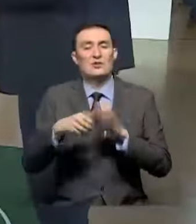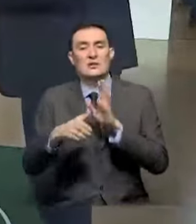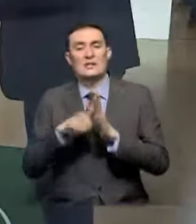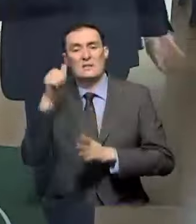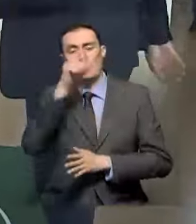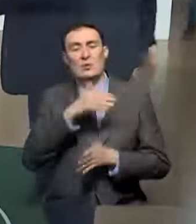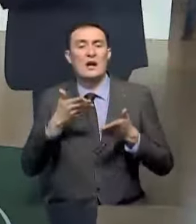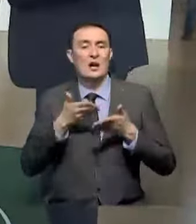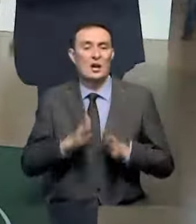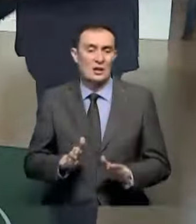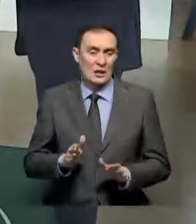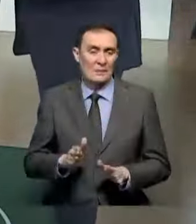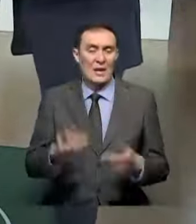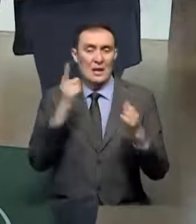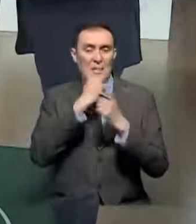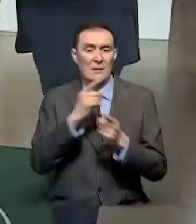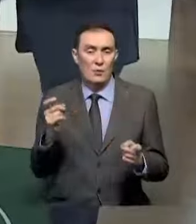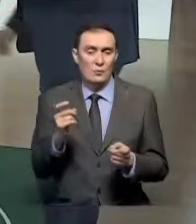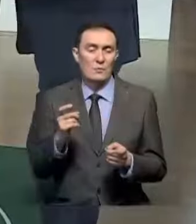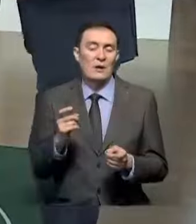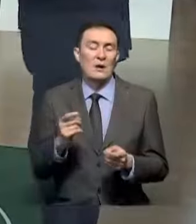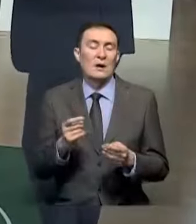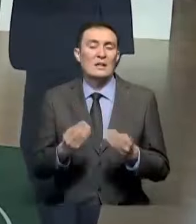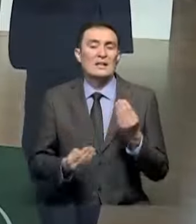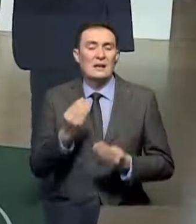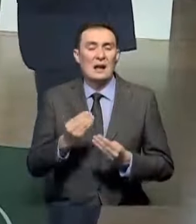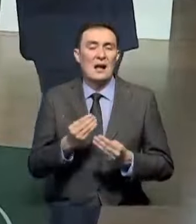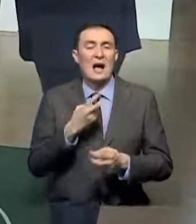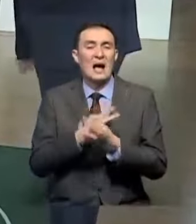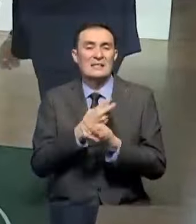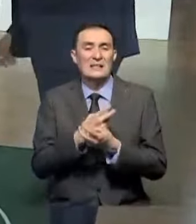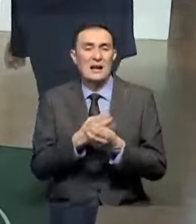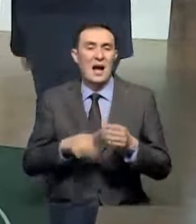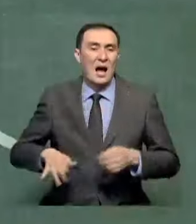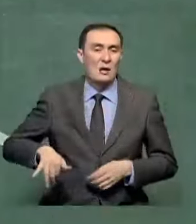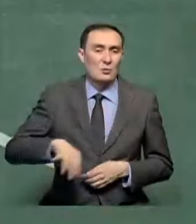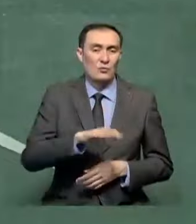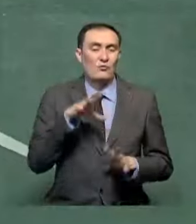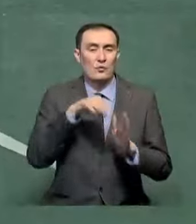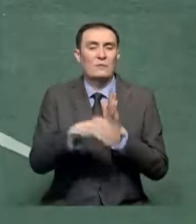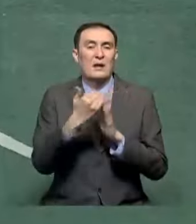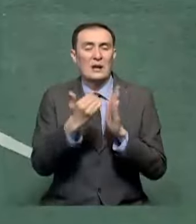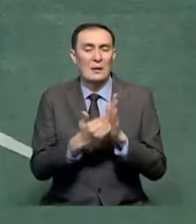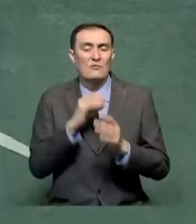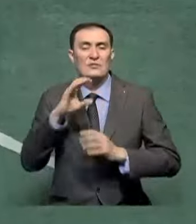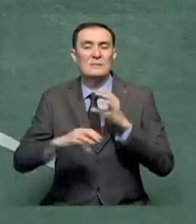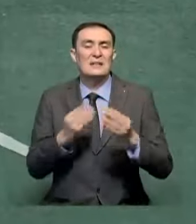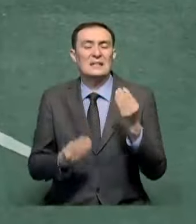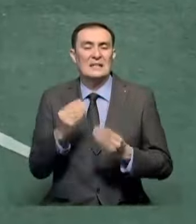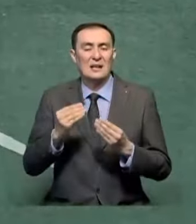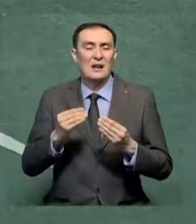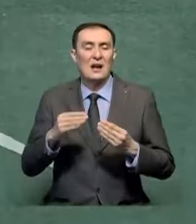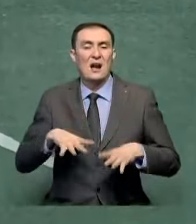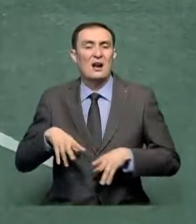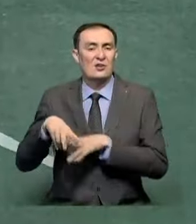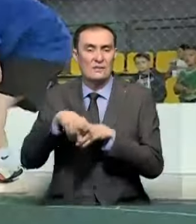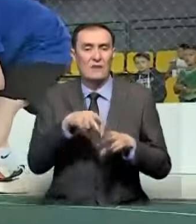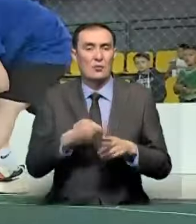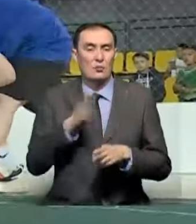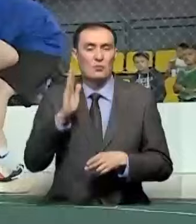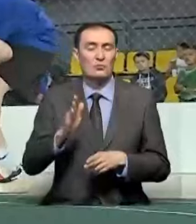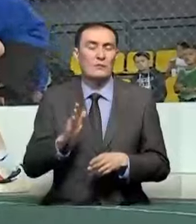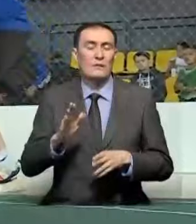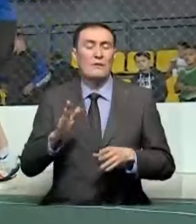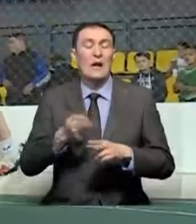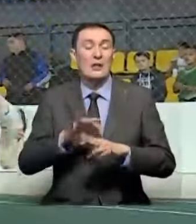2014 и 2016 годов рождения напомню Что асату входит в программу всемирных игр кочевников которые